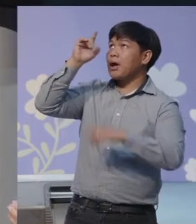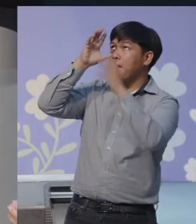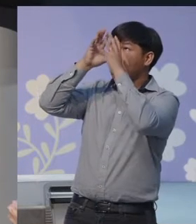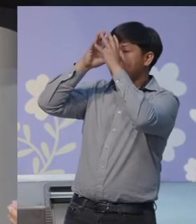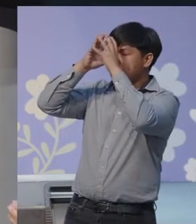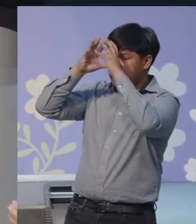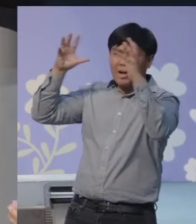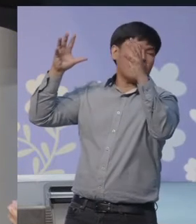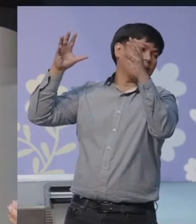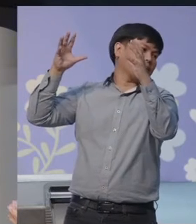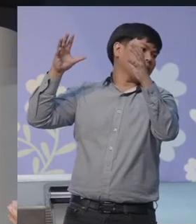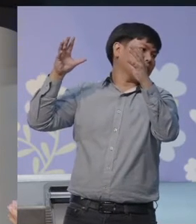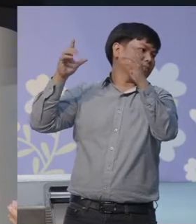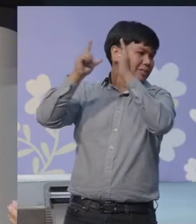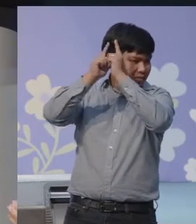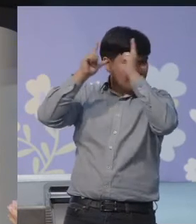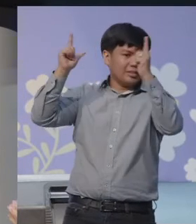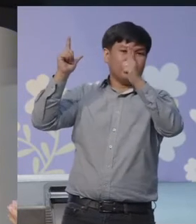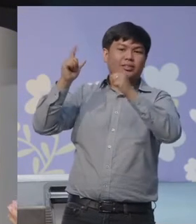napakadakila mo.